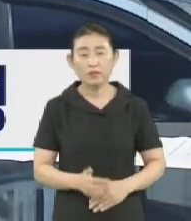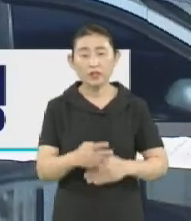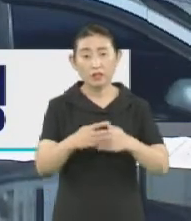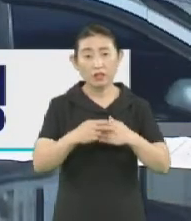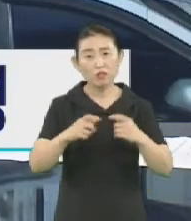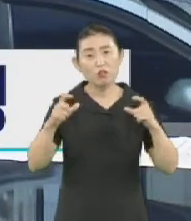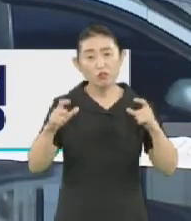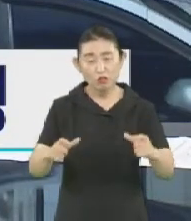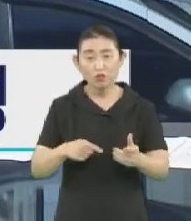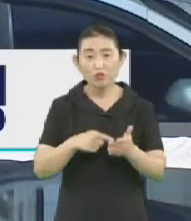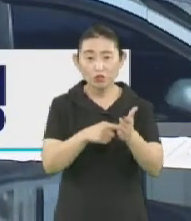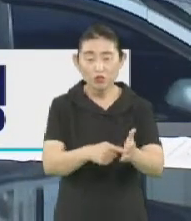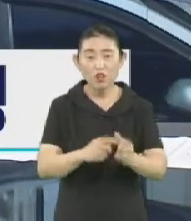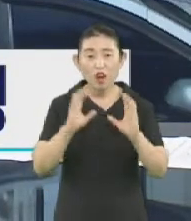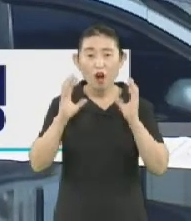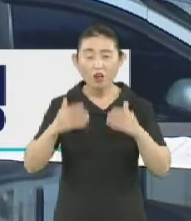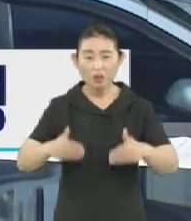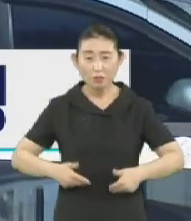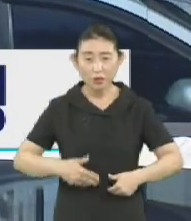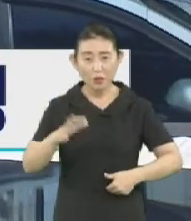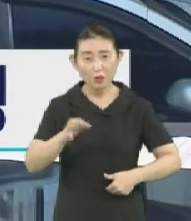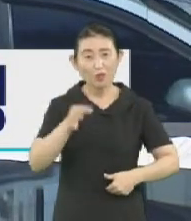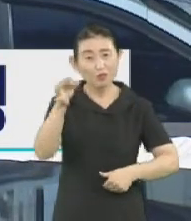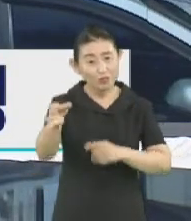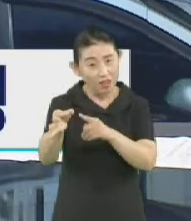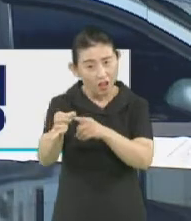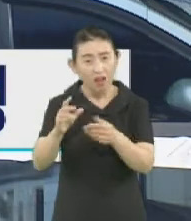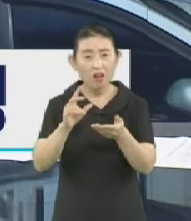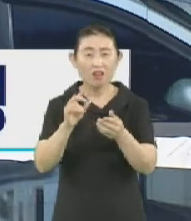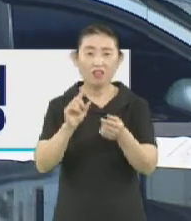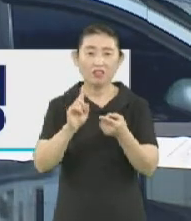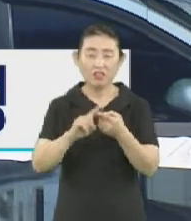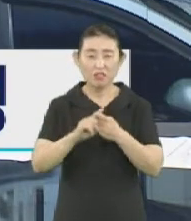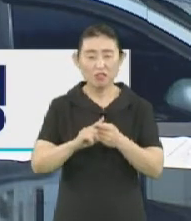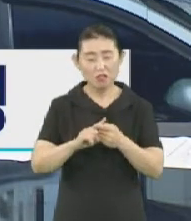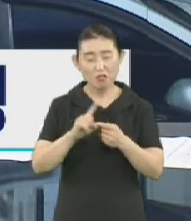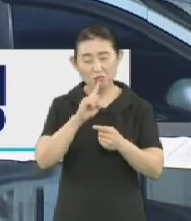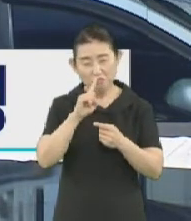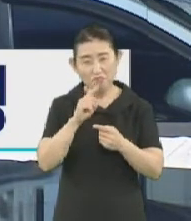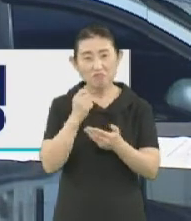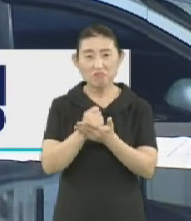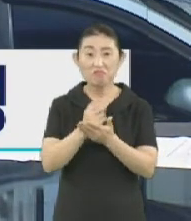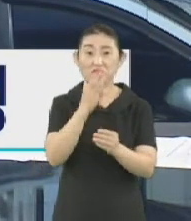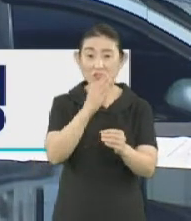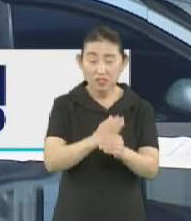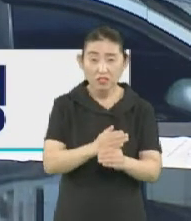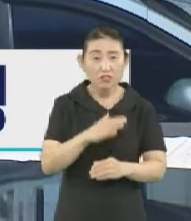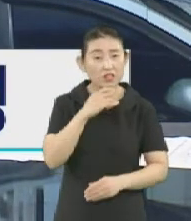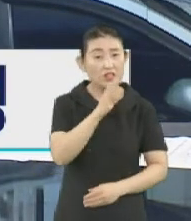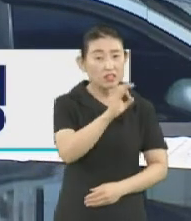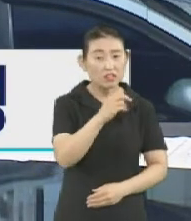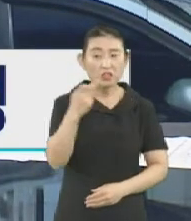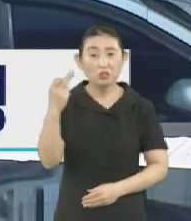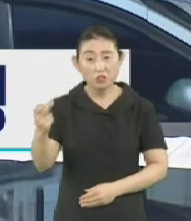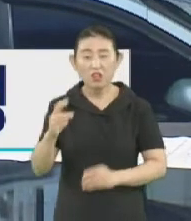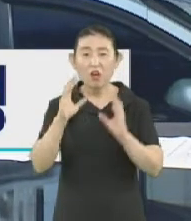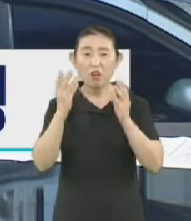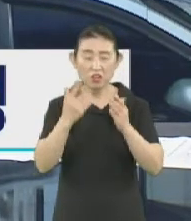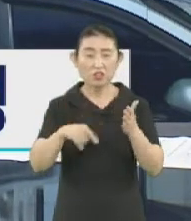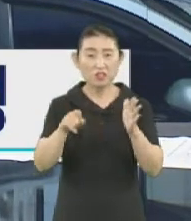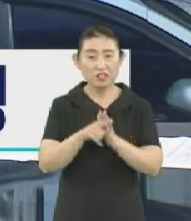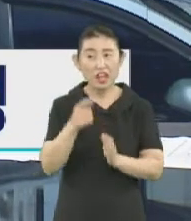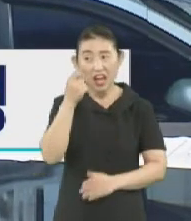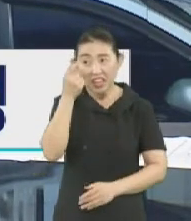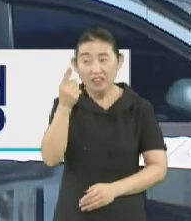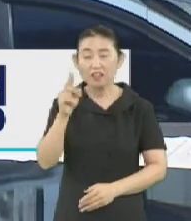대전 대덕구에서 추진하는 어린이 용돈 수당을 두고 논쟁이 가열되고 있습니다. 10살부터 12살까지 어린이들에게